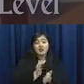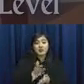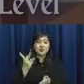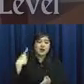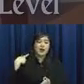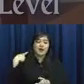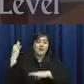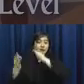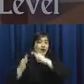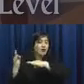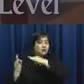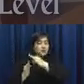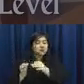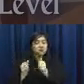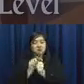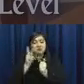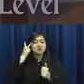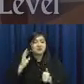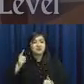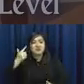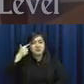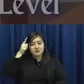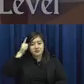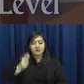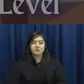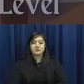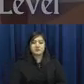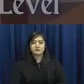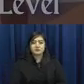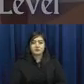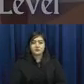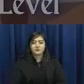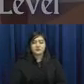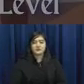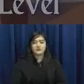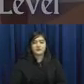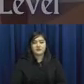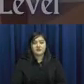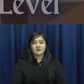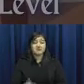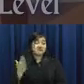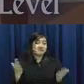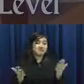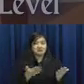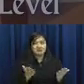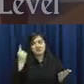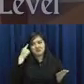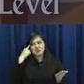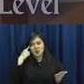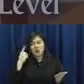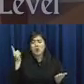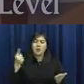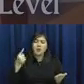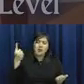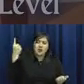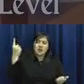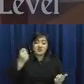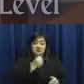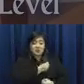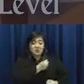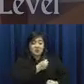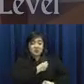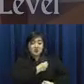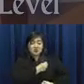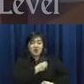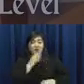yan, kapatid. Hindi pinagbabawal ni Pastor na lumapit ka sa mesa niya. Sa mga nakakasama sa mesa, kasama natin